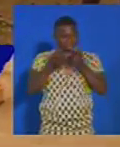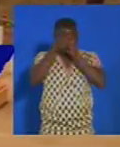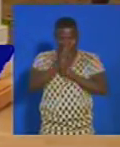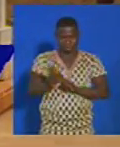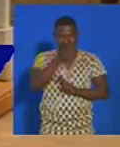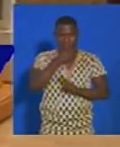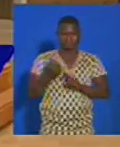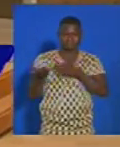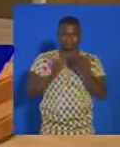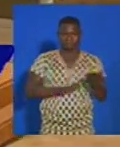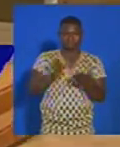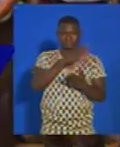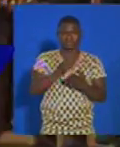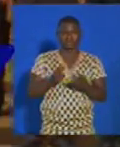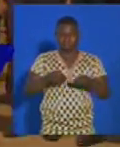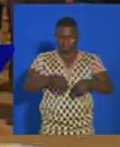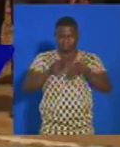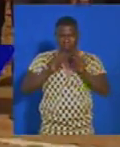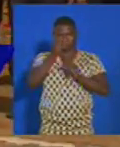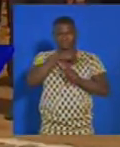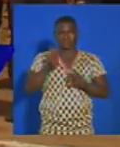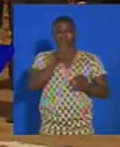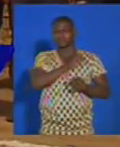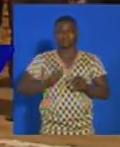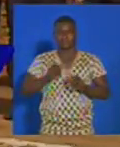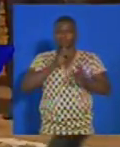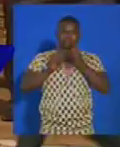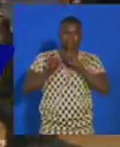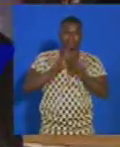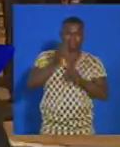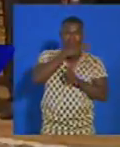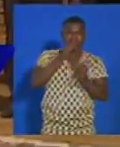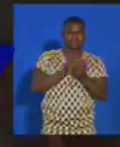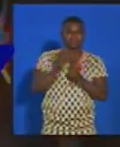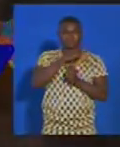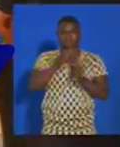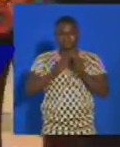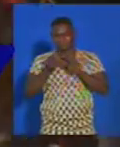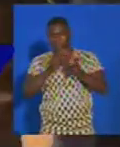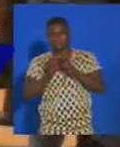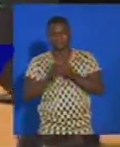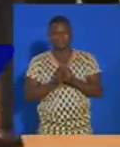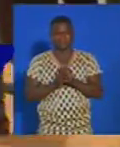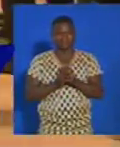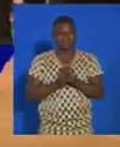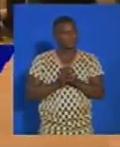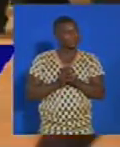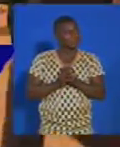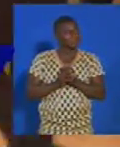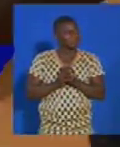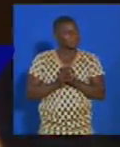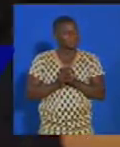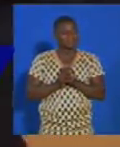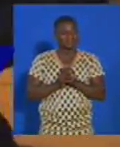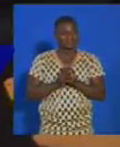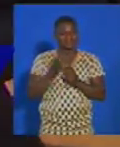illustres disparus. Occasion pour l'ambassadeur de Chine de s'incliner sur les tombes des 9 médecins de la mission médicale chinoise morts à